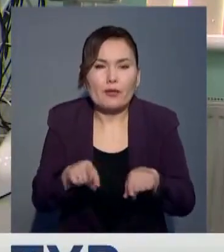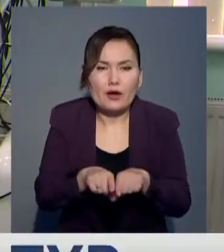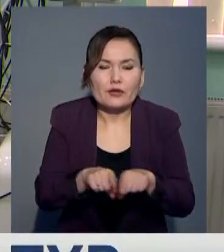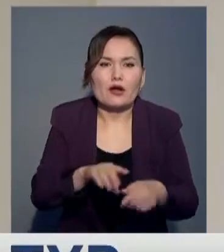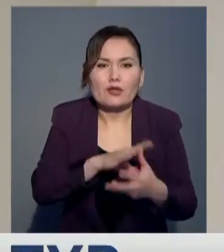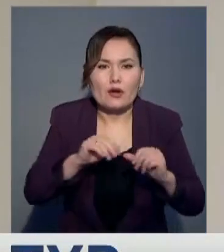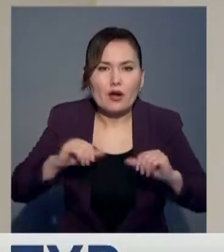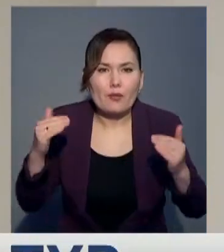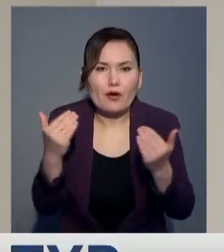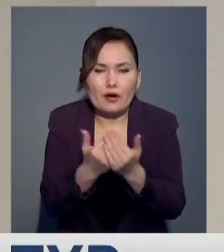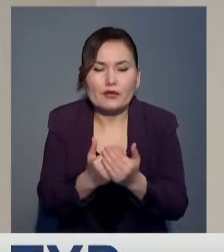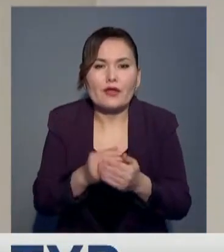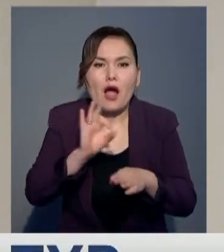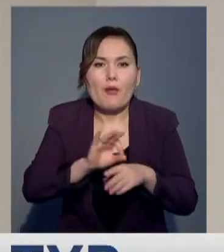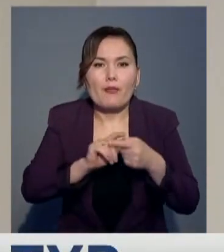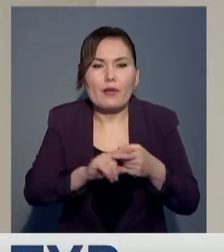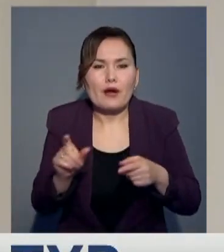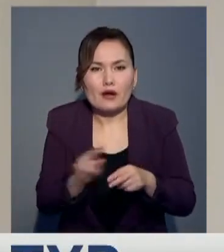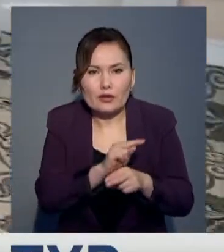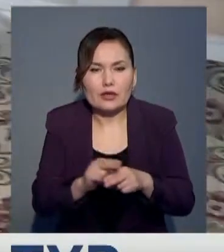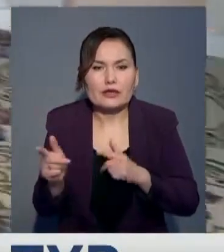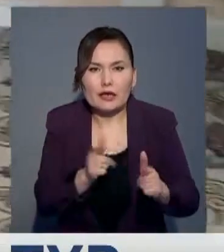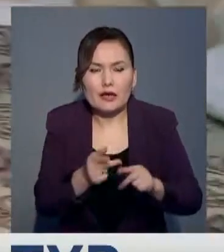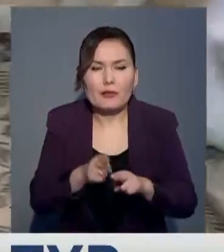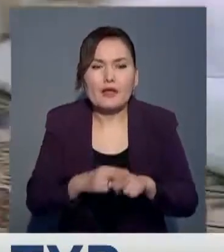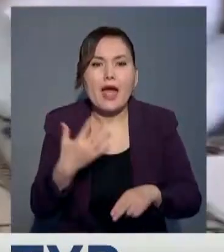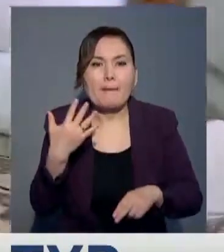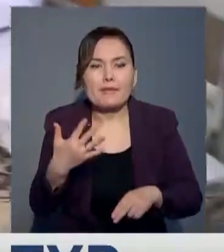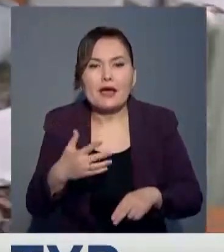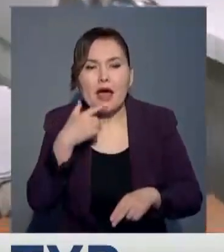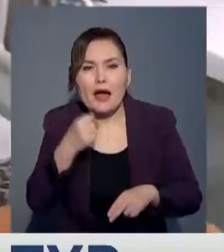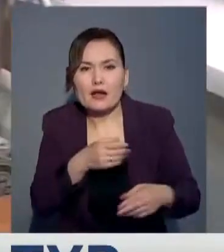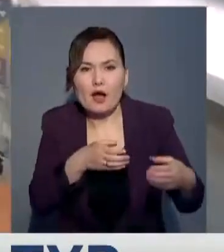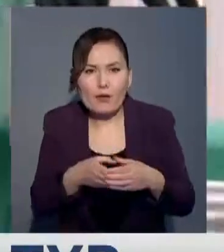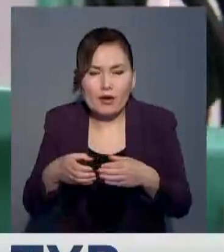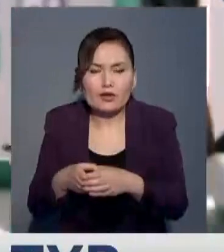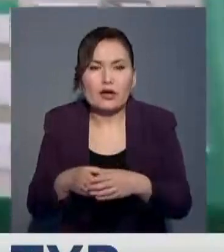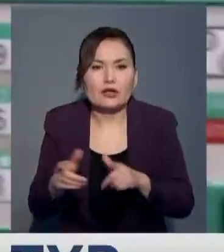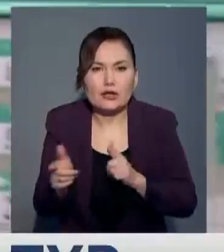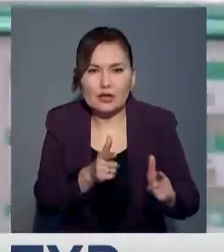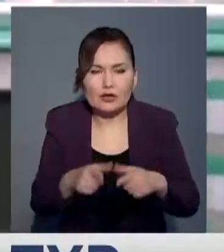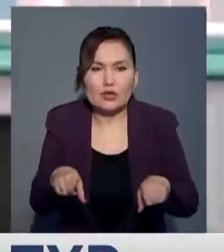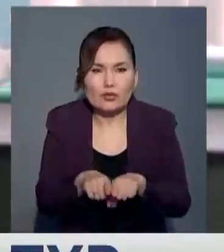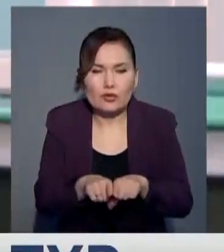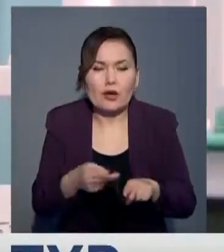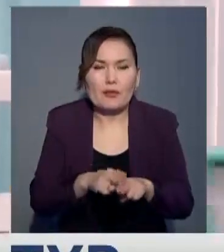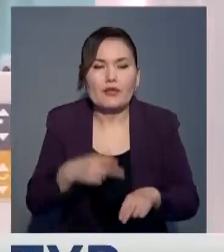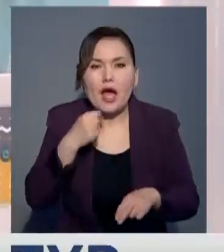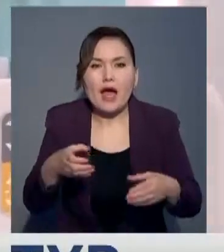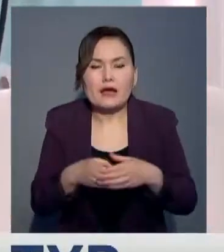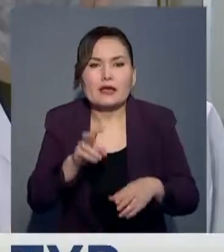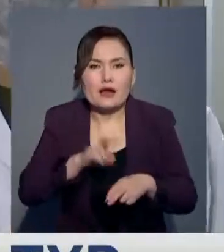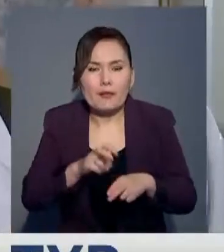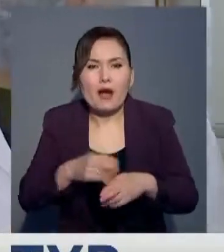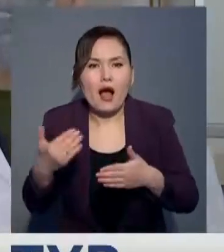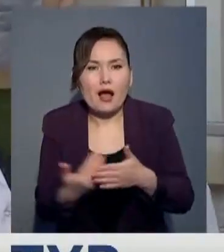карантиндік оқшаулауға дайын тұр. Бұған қоса тағы 5 әскери медициналық бөлімшені жасақтауға мүмкіндік бар. Ал әскери дәрігерлер